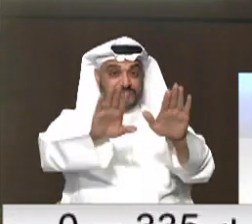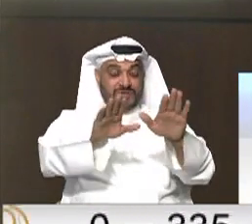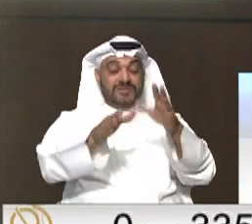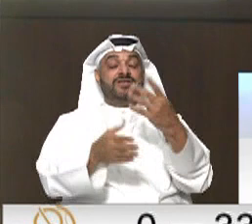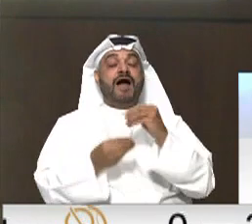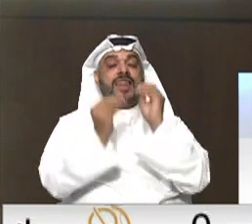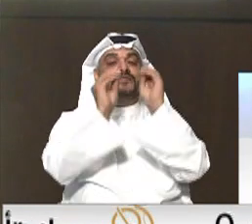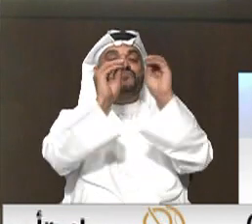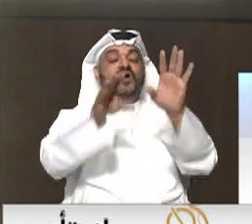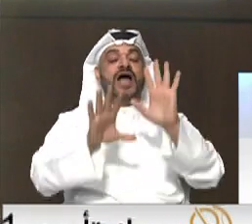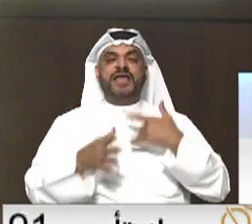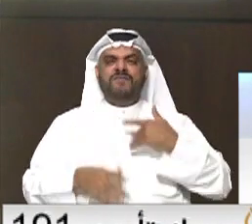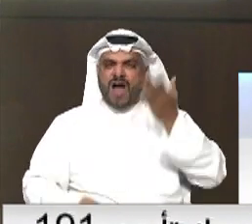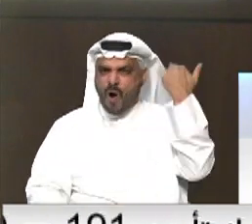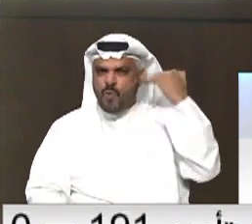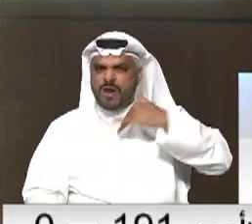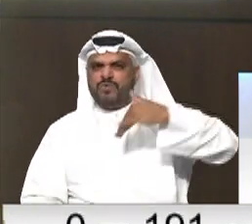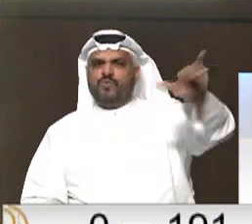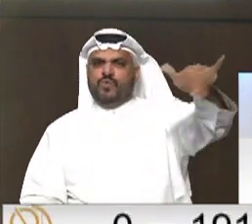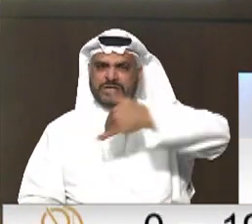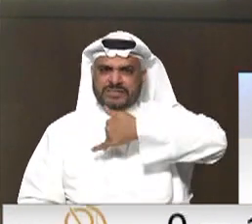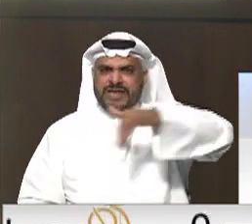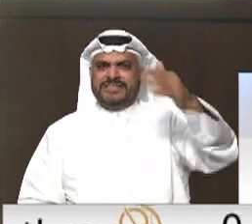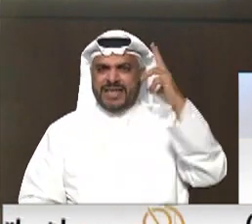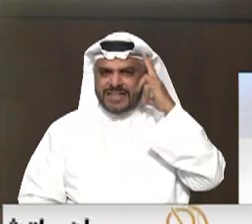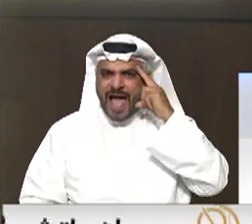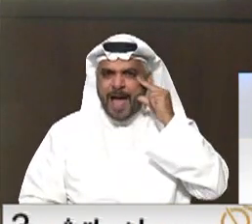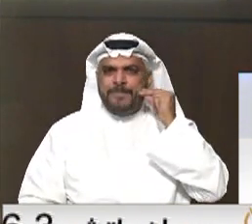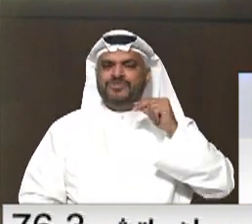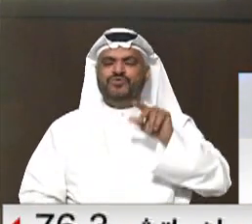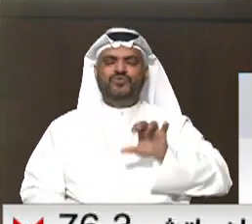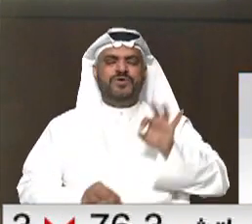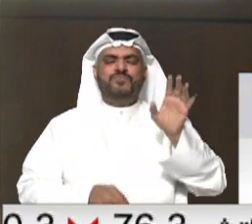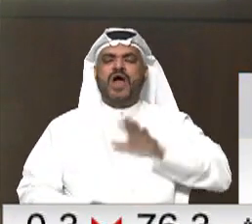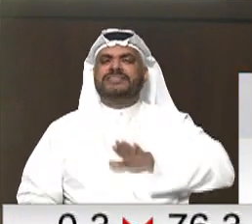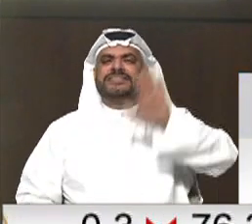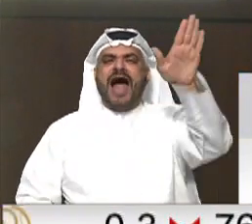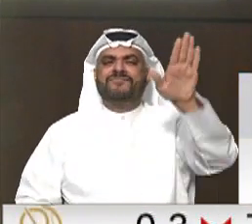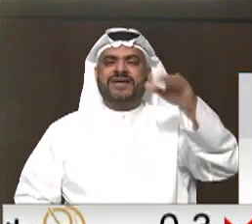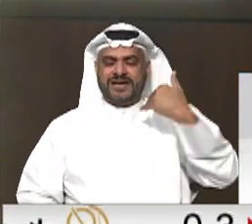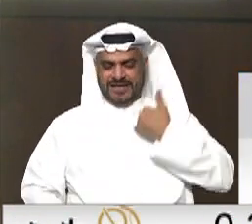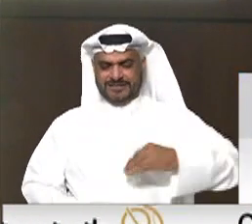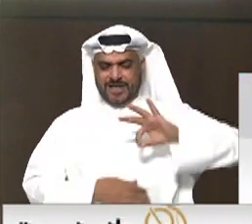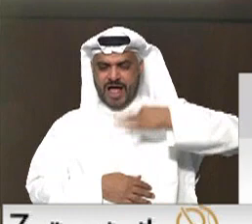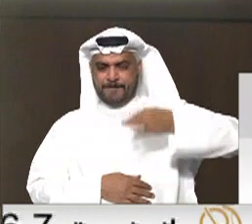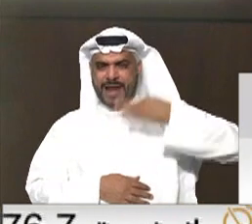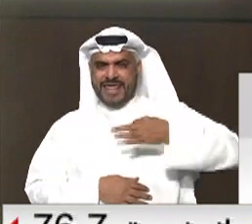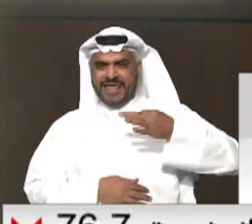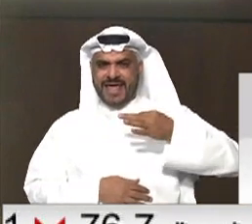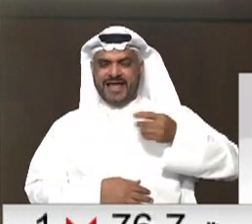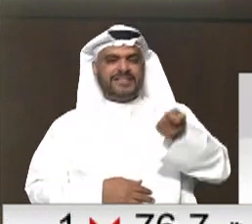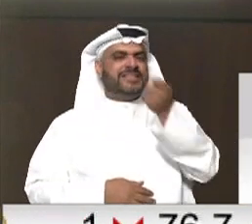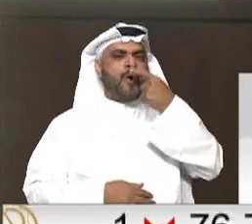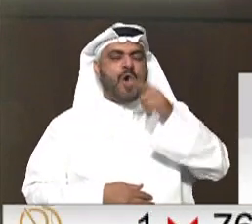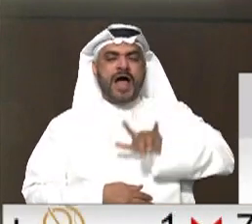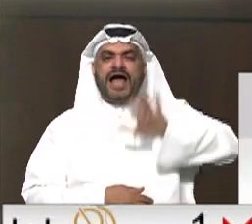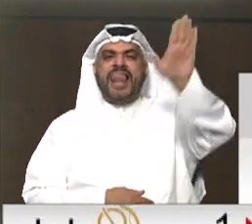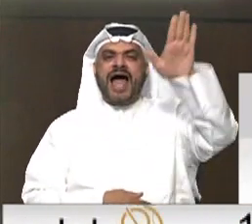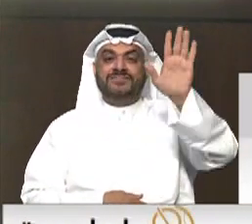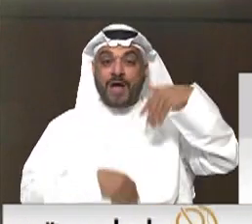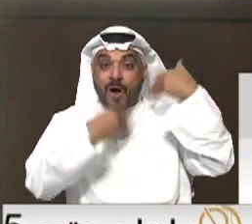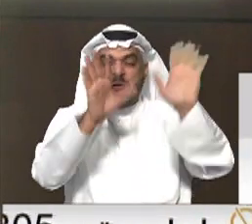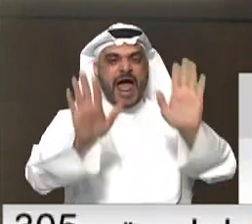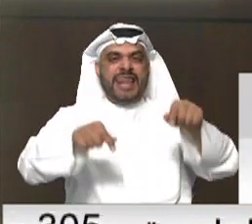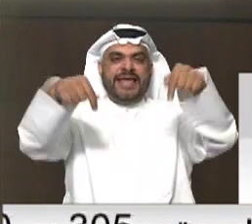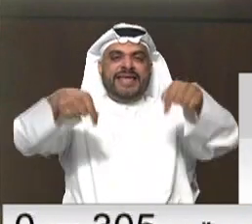التقرير هذا، ينرفع التقرير اللجنة إلى اللجنة العليا، واللجنة العليا هم تراجع التقارير، وإذا جت له موافقة خلاص